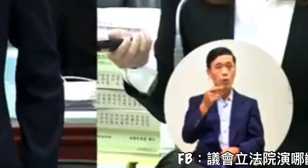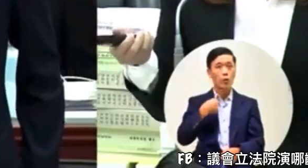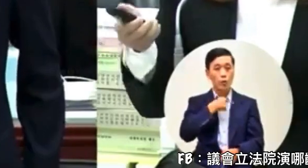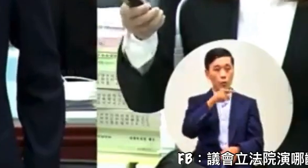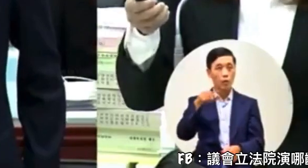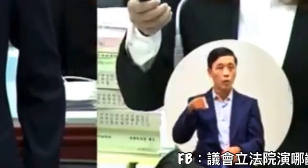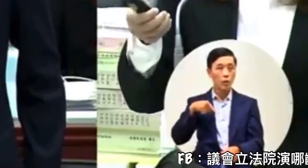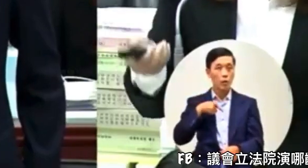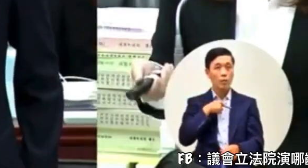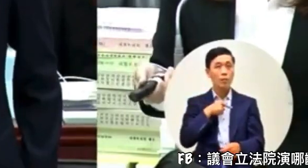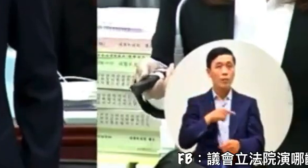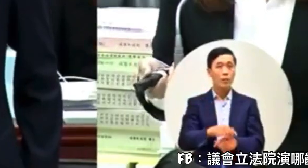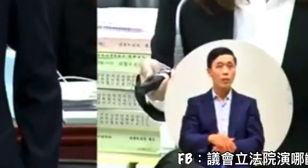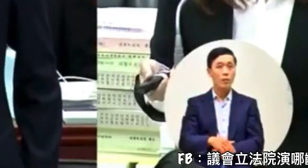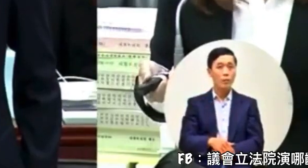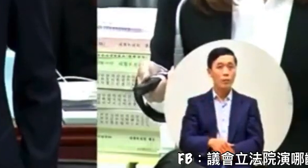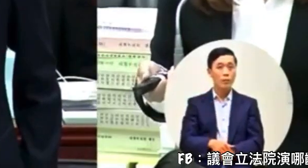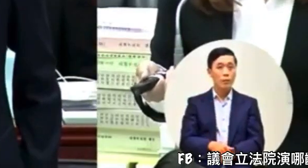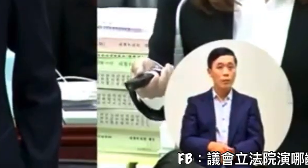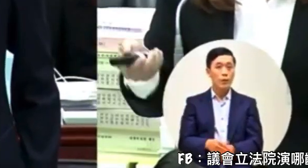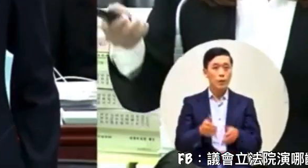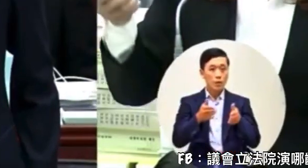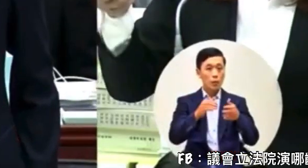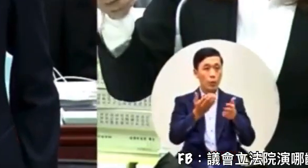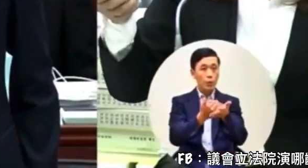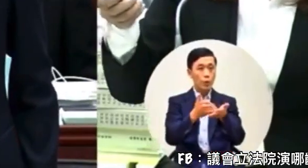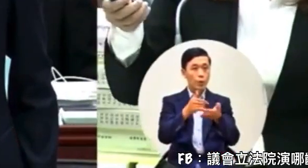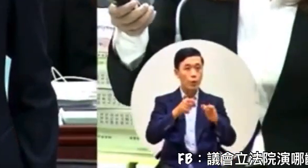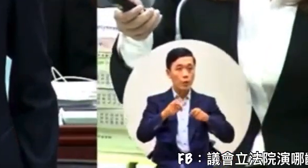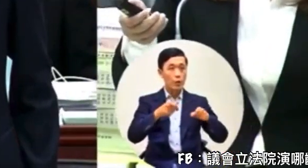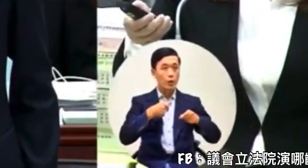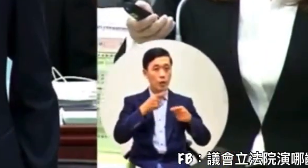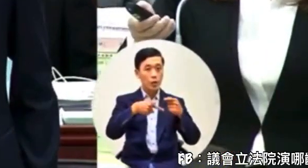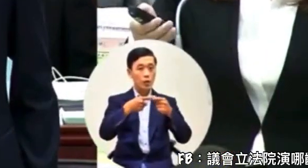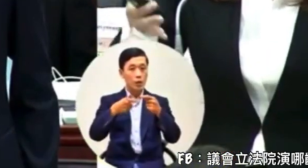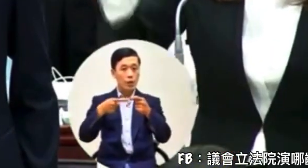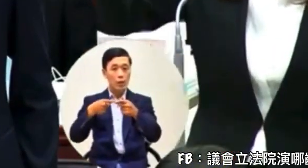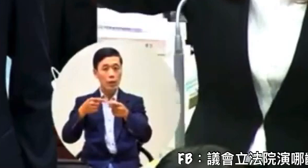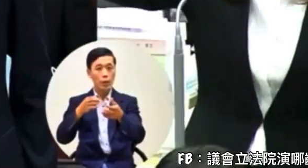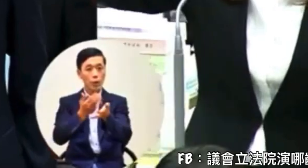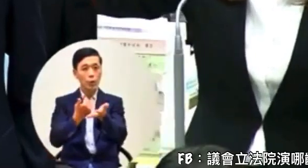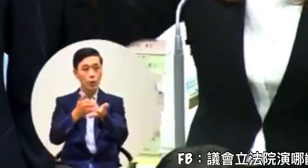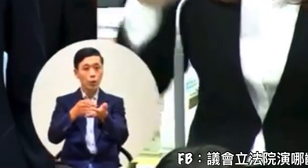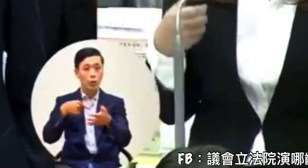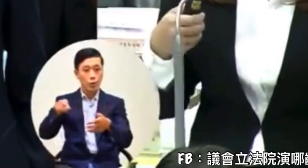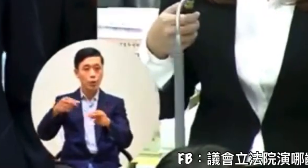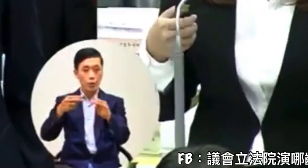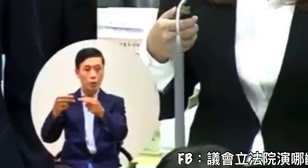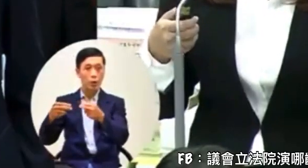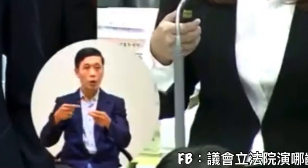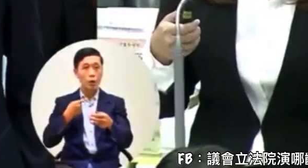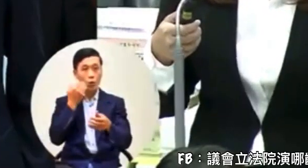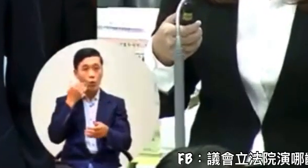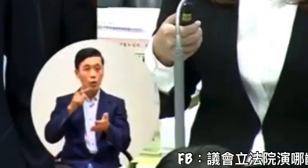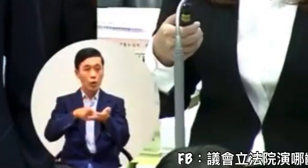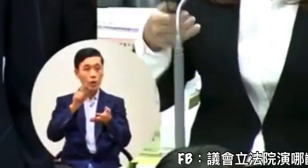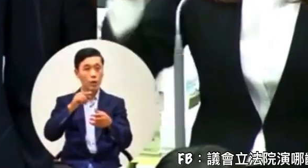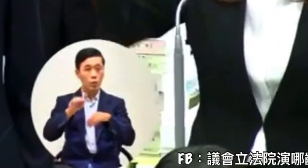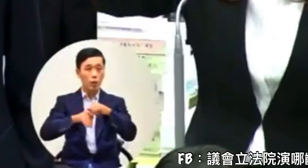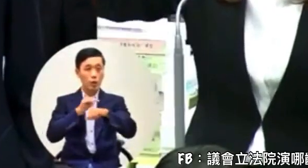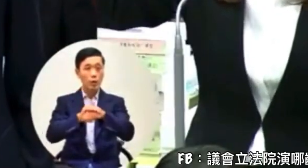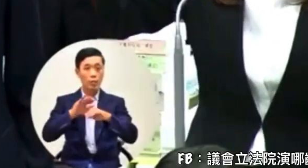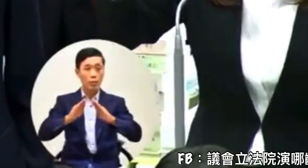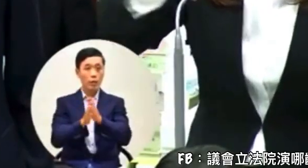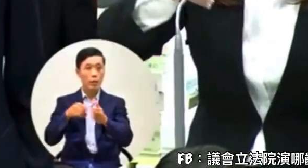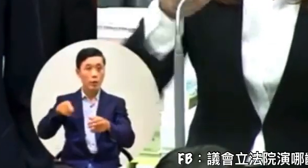再来这个在预算上，我们来逐年来编列预算来做，好吧？ 对，我们希望是 能够一次做完就马上做。 对，